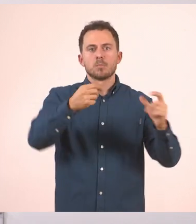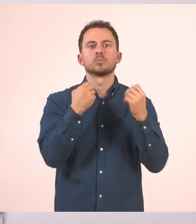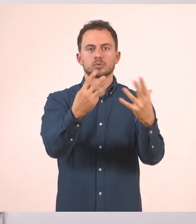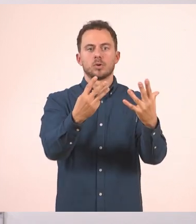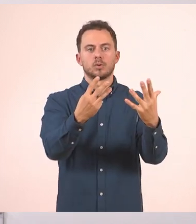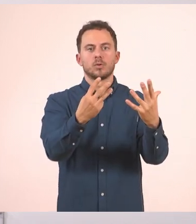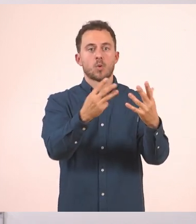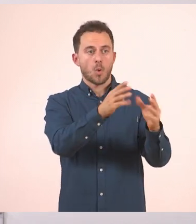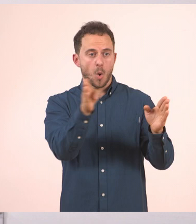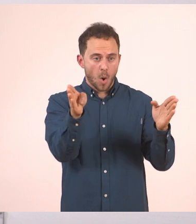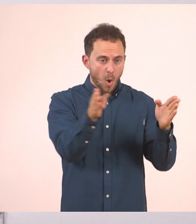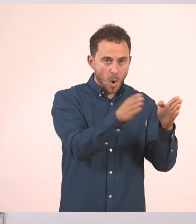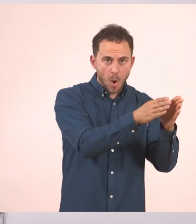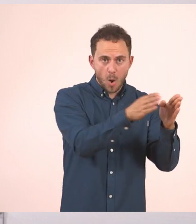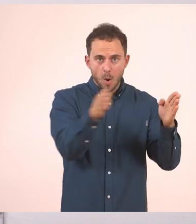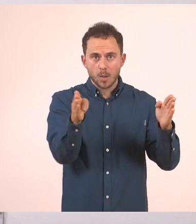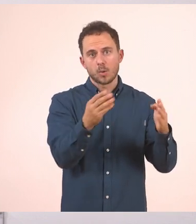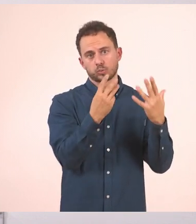Και παίρνω αυτό.